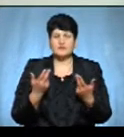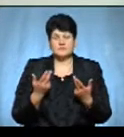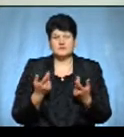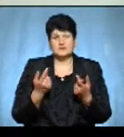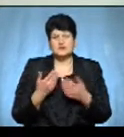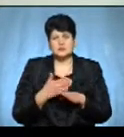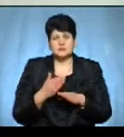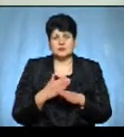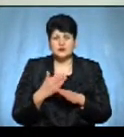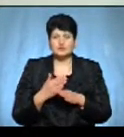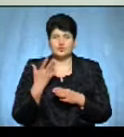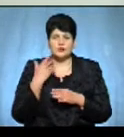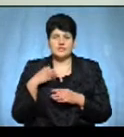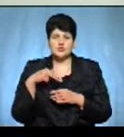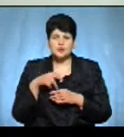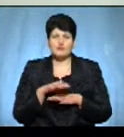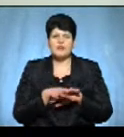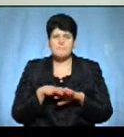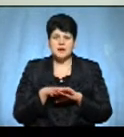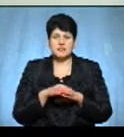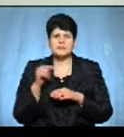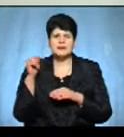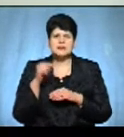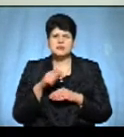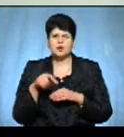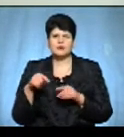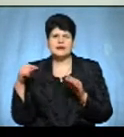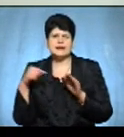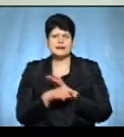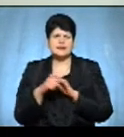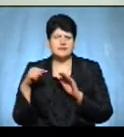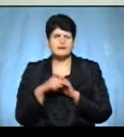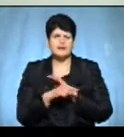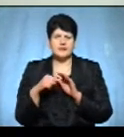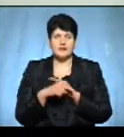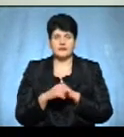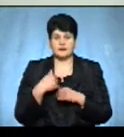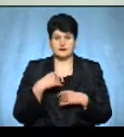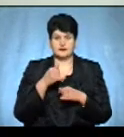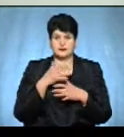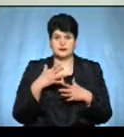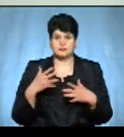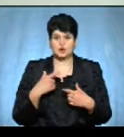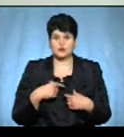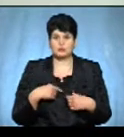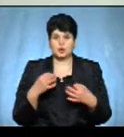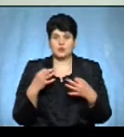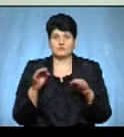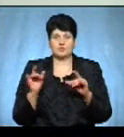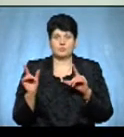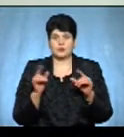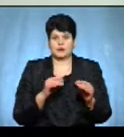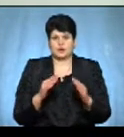на Майдан, а бачив звідти, ну просто тисячами люди йшли, тікали, то я не міг собі такої розкоші дозволити,